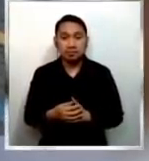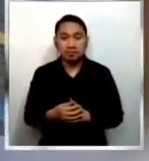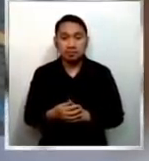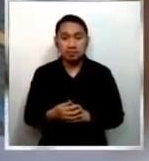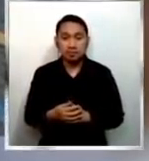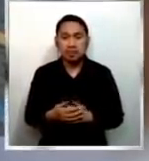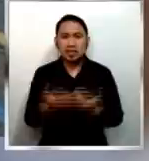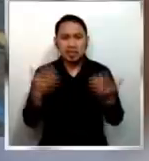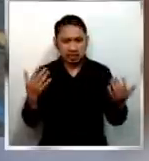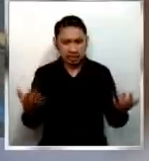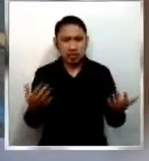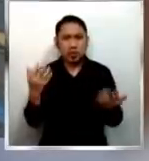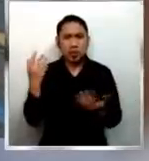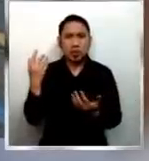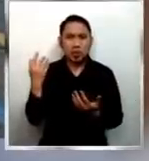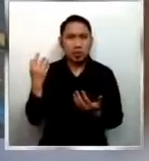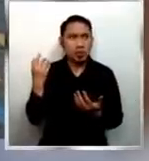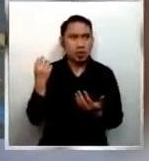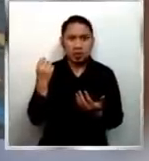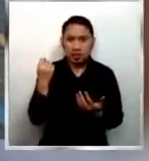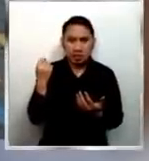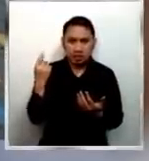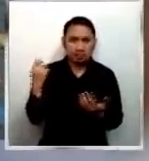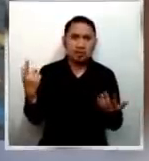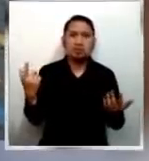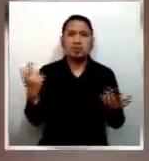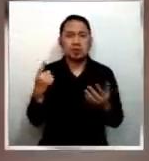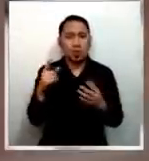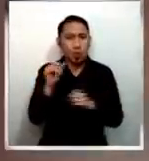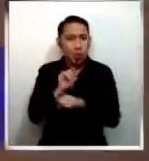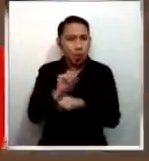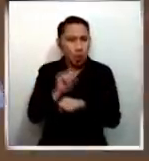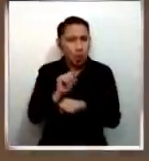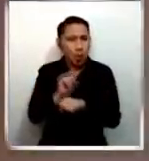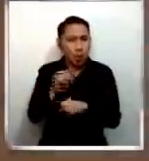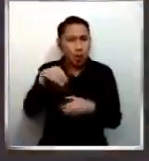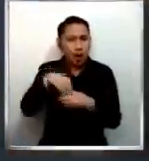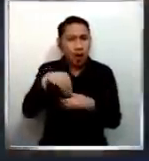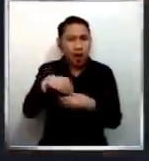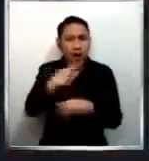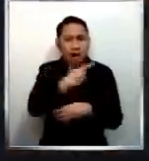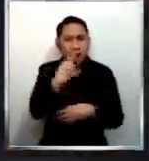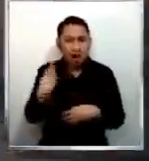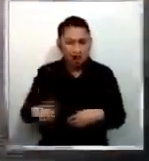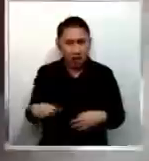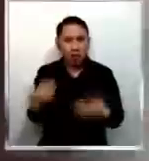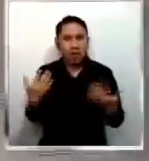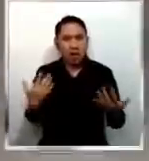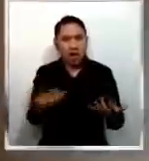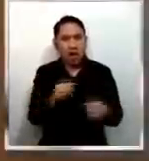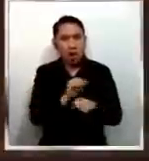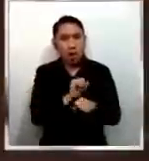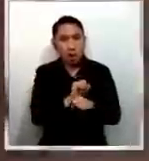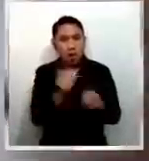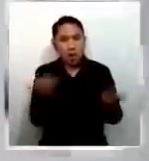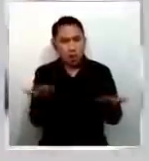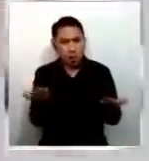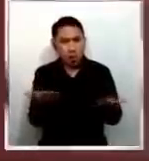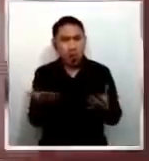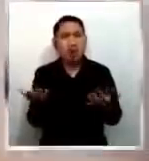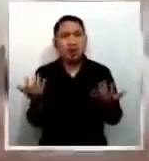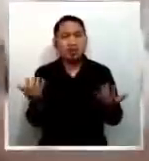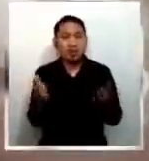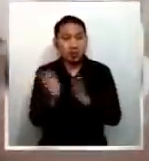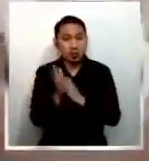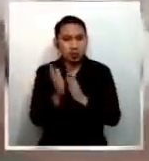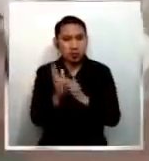11 taon na sa Moscow, Russia, ang Pinoy worker na si Nico Castor. Dating maintenance personnel sa isang paaralan pero caretaker na ng isang bahay